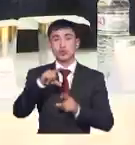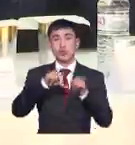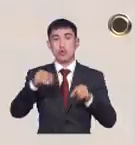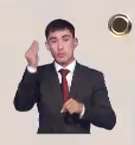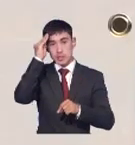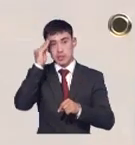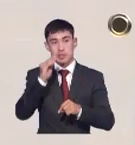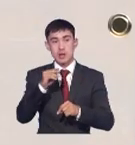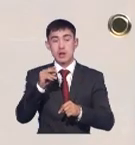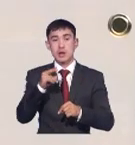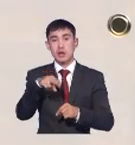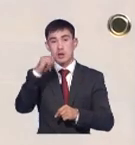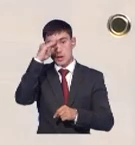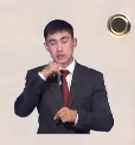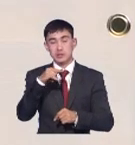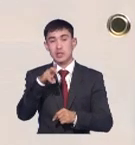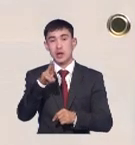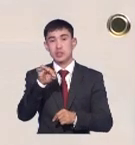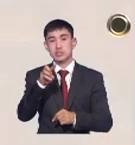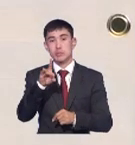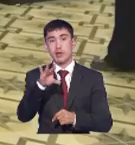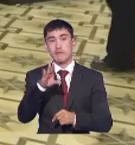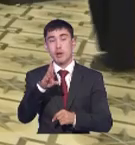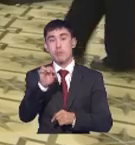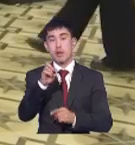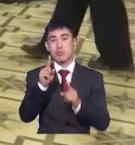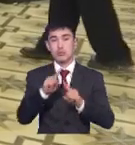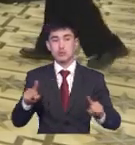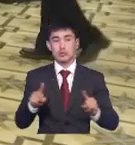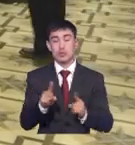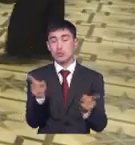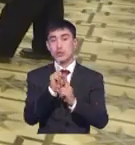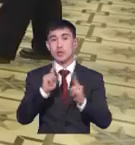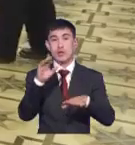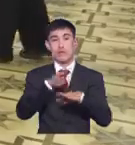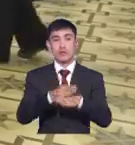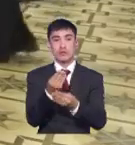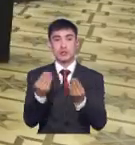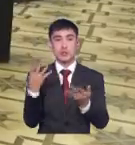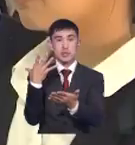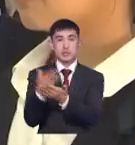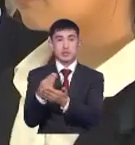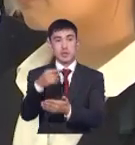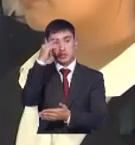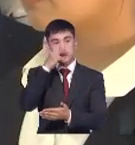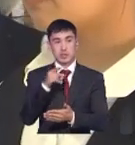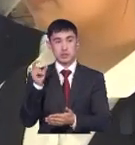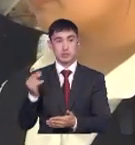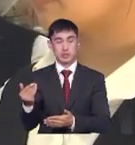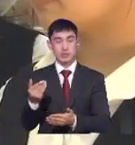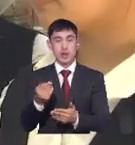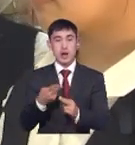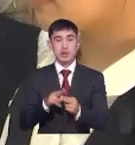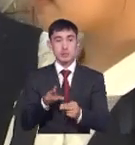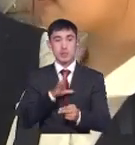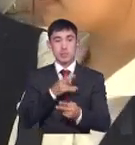металлогения в Казахстане каныша Сатпаева бойно ульки музей обладает уникальным фондом вещей принадлежавших казахстанскому деятелю